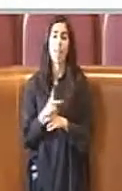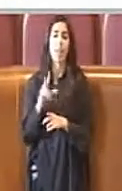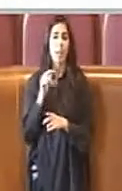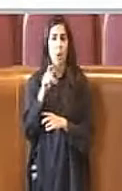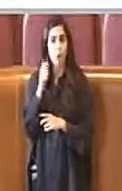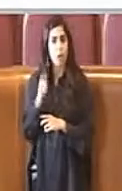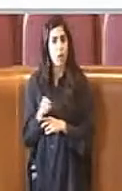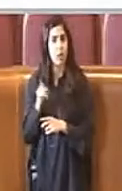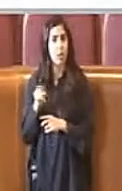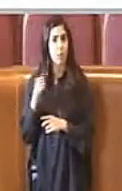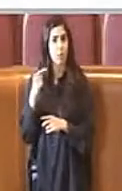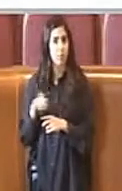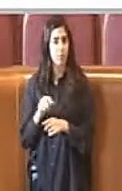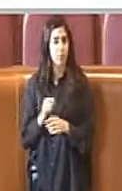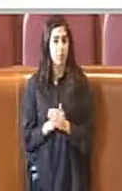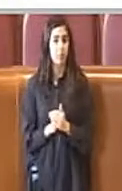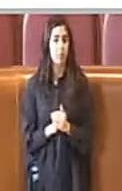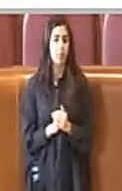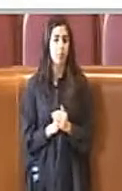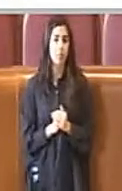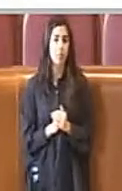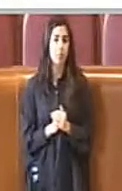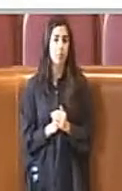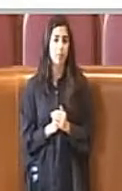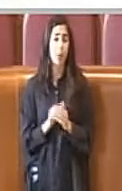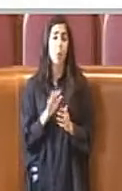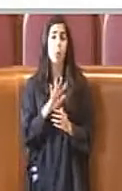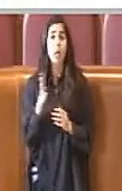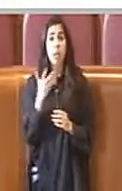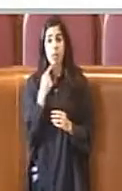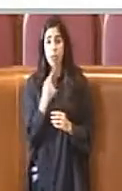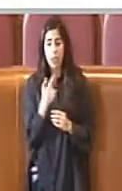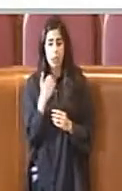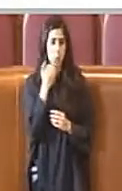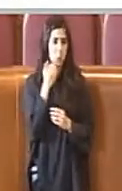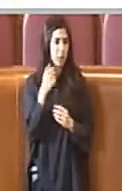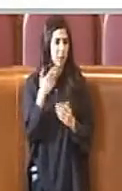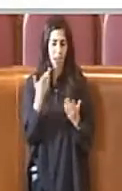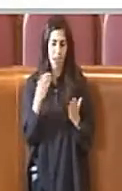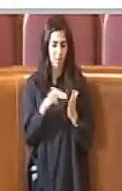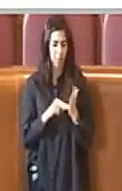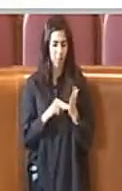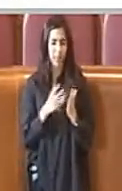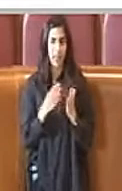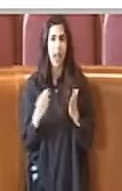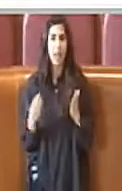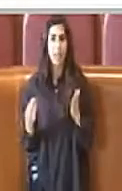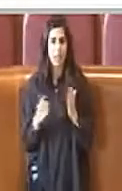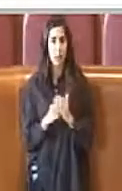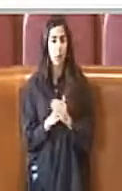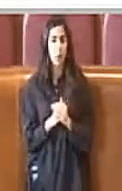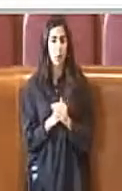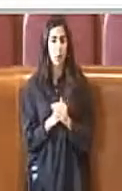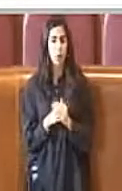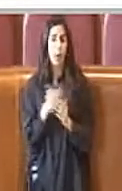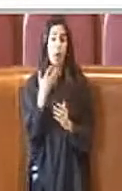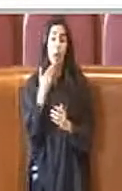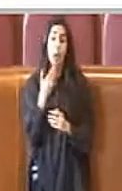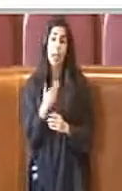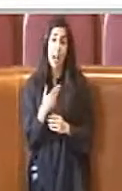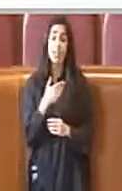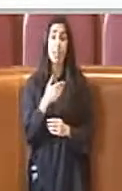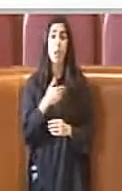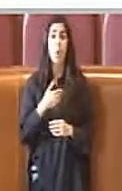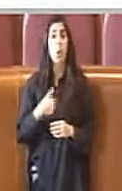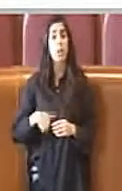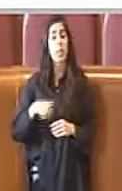che volevo dire che scoperte sono tanti gli spunti riflessioni che ringraziare consigliare sturni